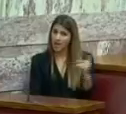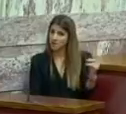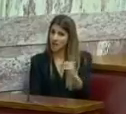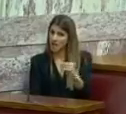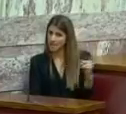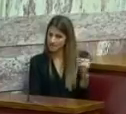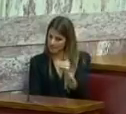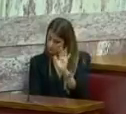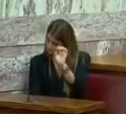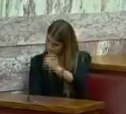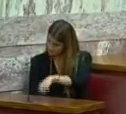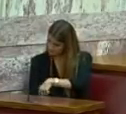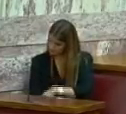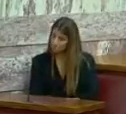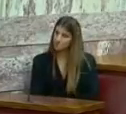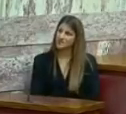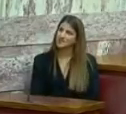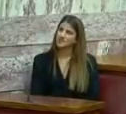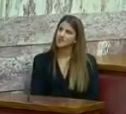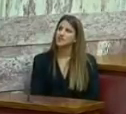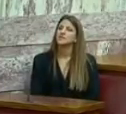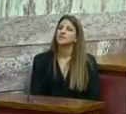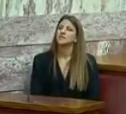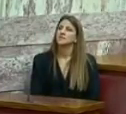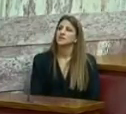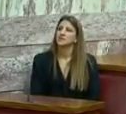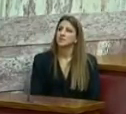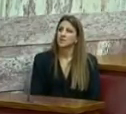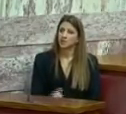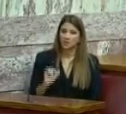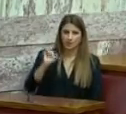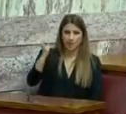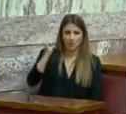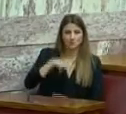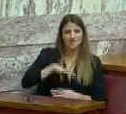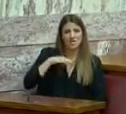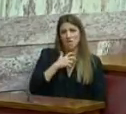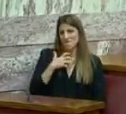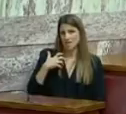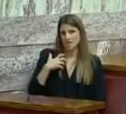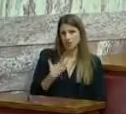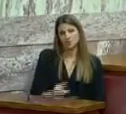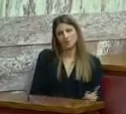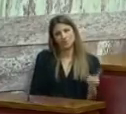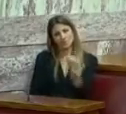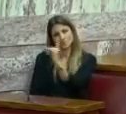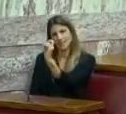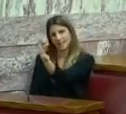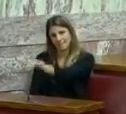ήδη είχε αιτηθεί και ανταποκρίθηκε στην πρόσκλησή μας ο κύριος Βενιζέλος. Η